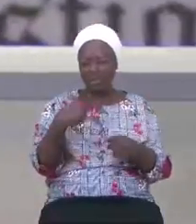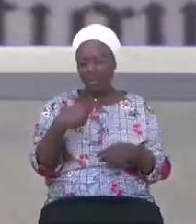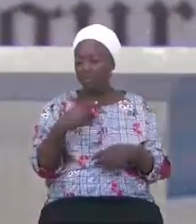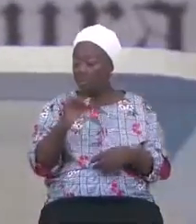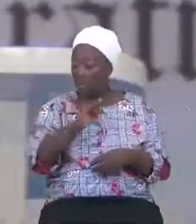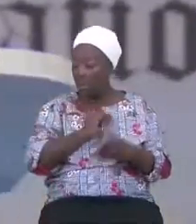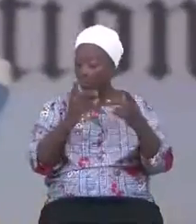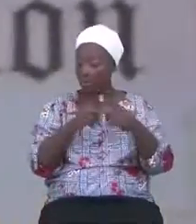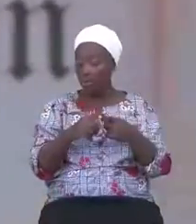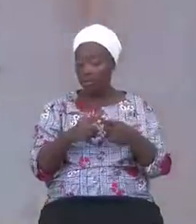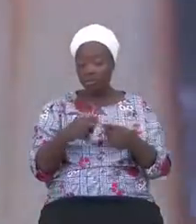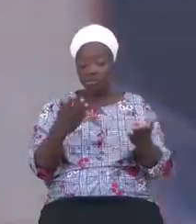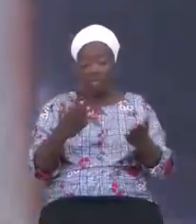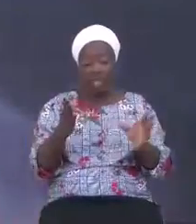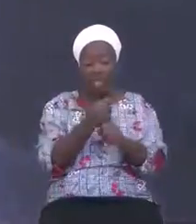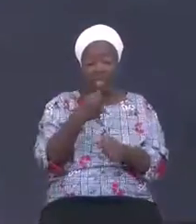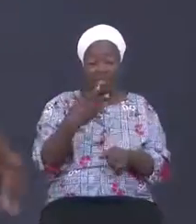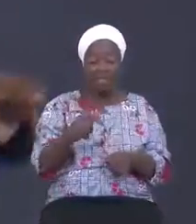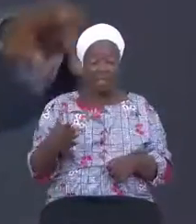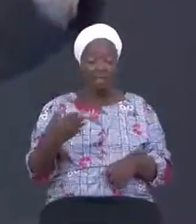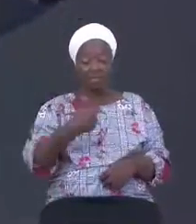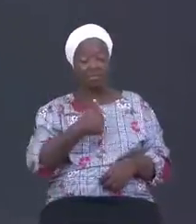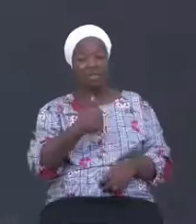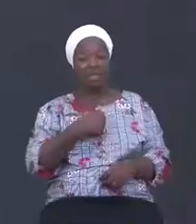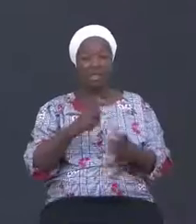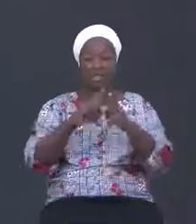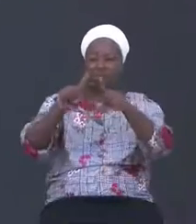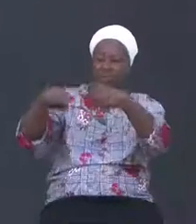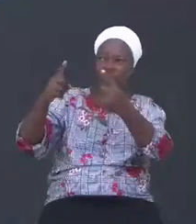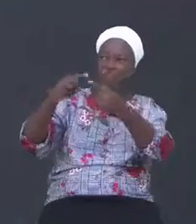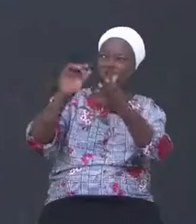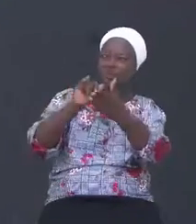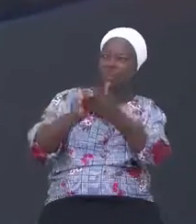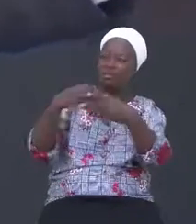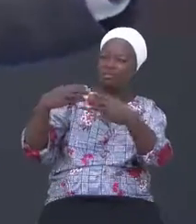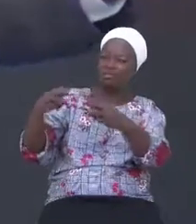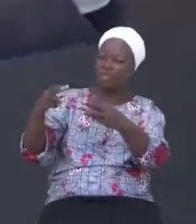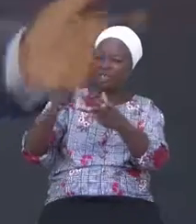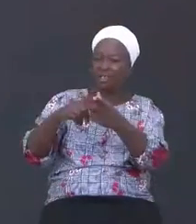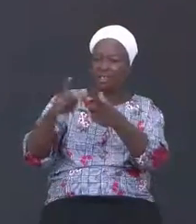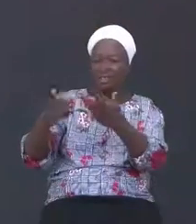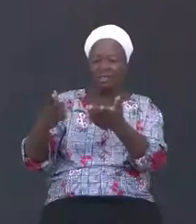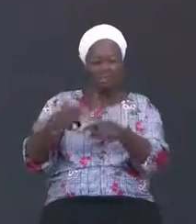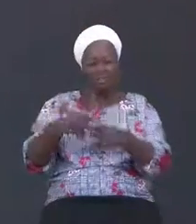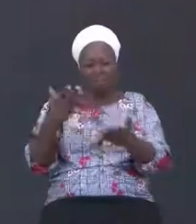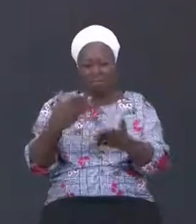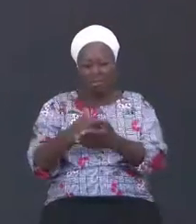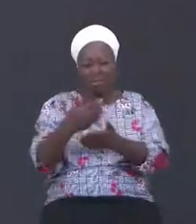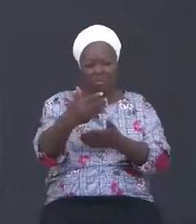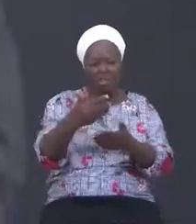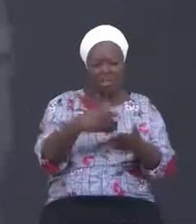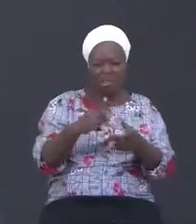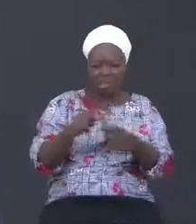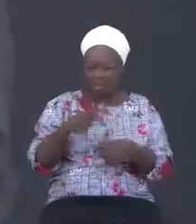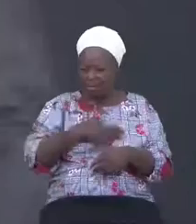dis, je veux faire ça moi-même. Et tu vas au bord de la voie là-bas, et tu dis,